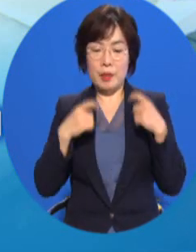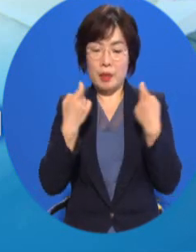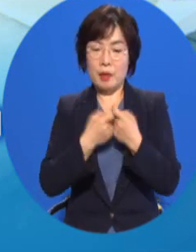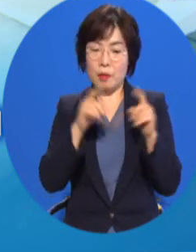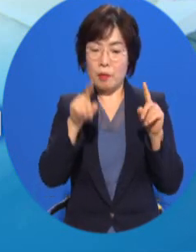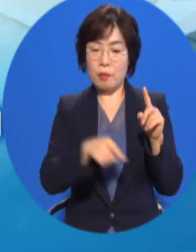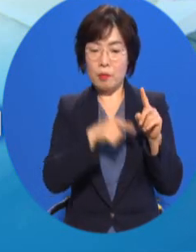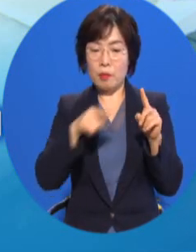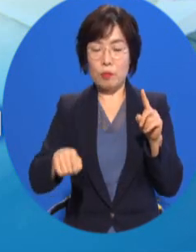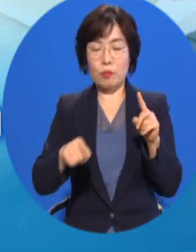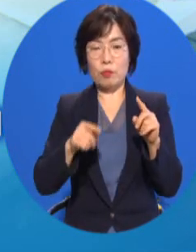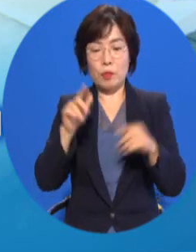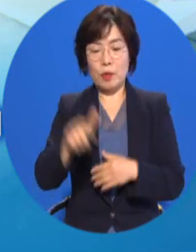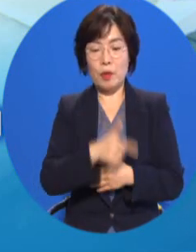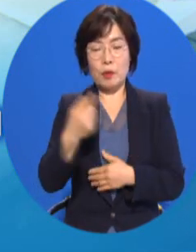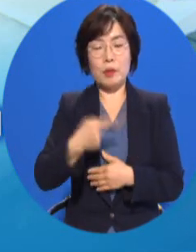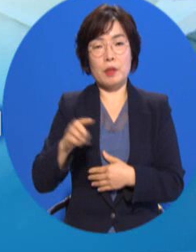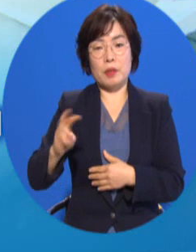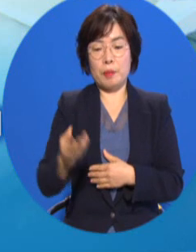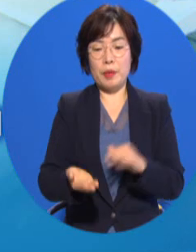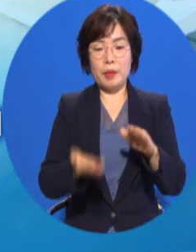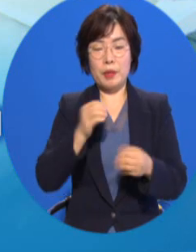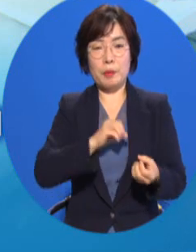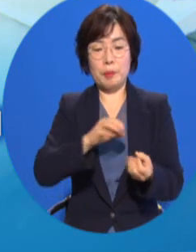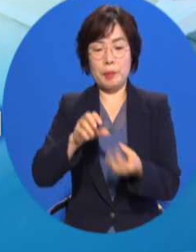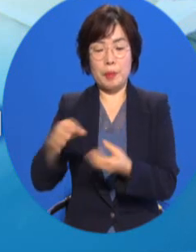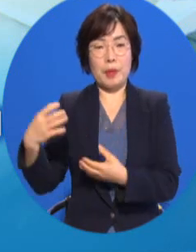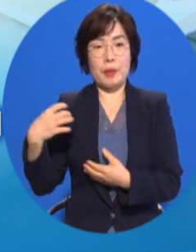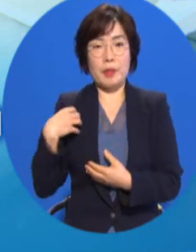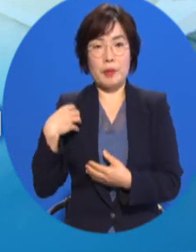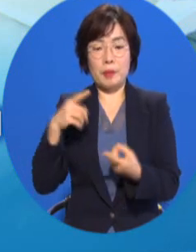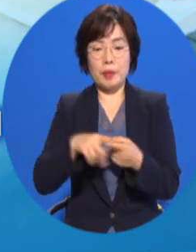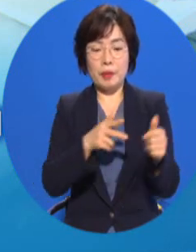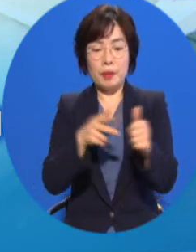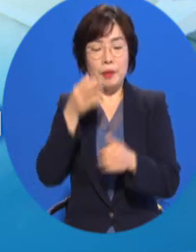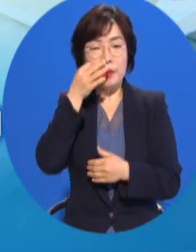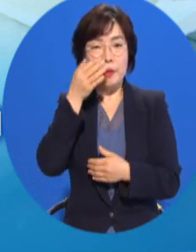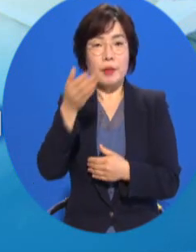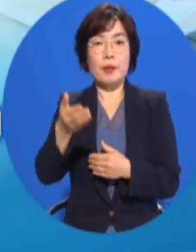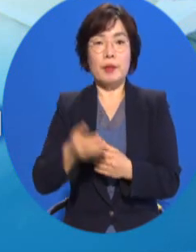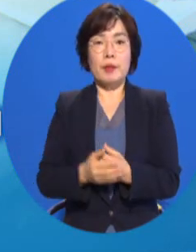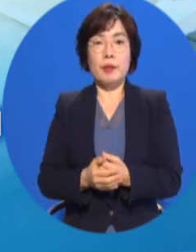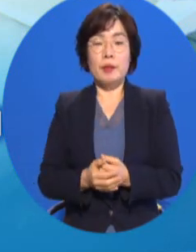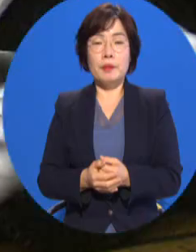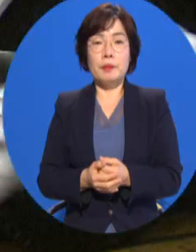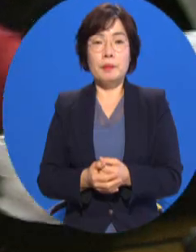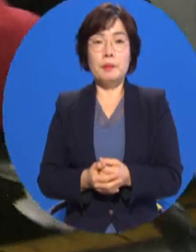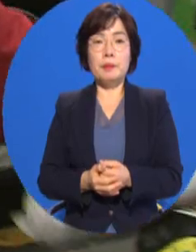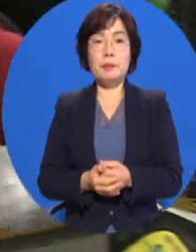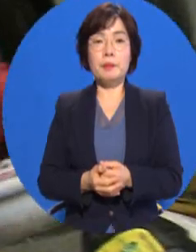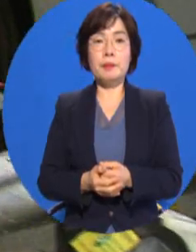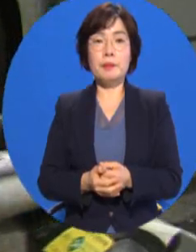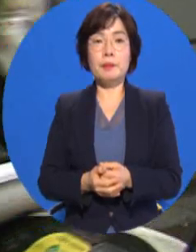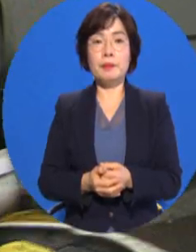하루 1,300건 이상 배달을 해야 하는 실정이라고 합니다. 김한수 기자가 취재했습니다.